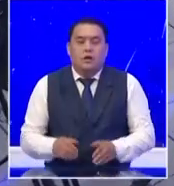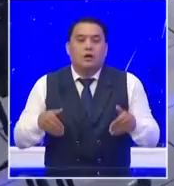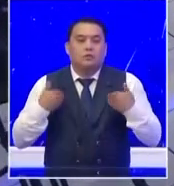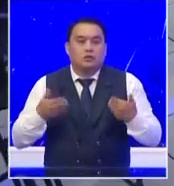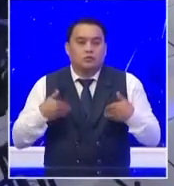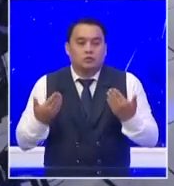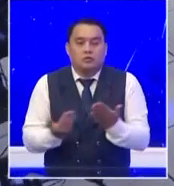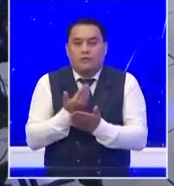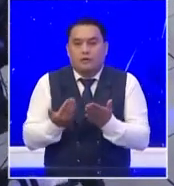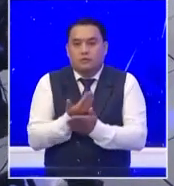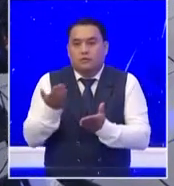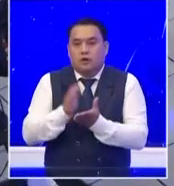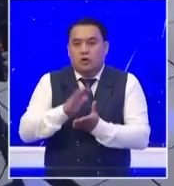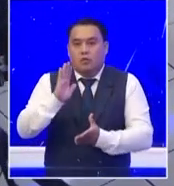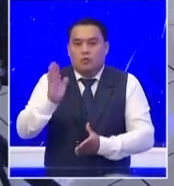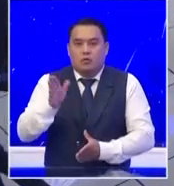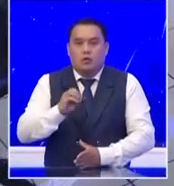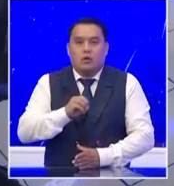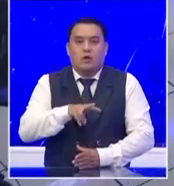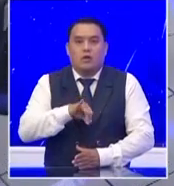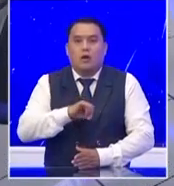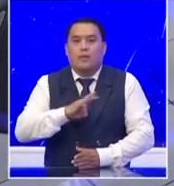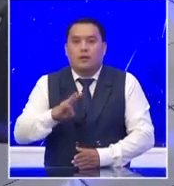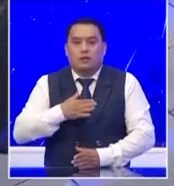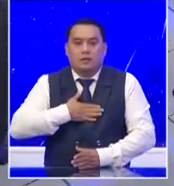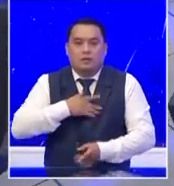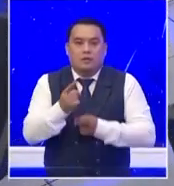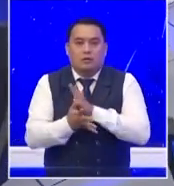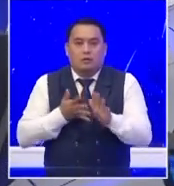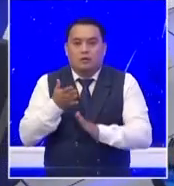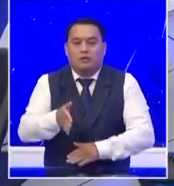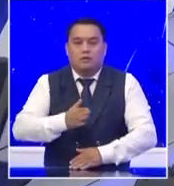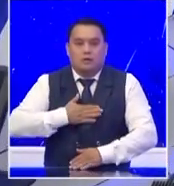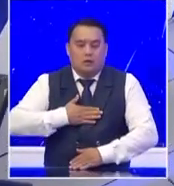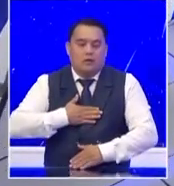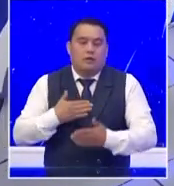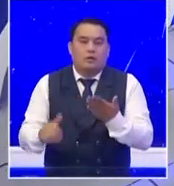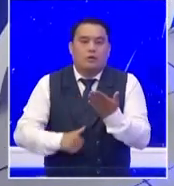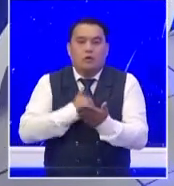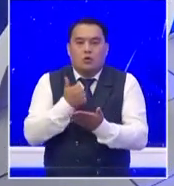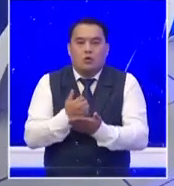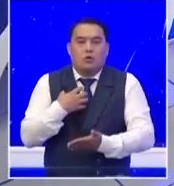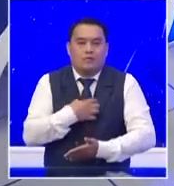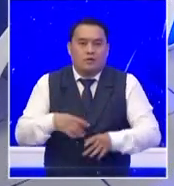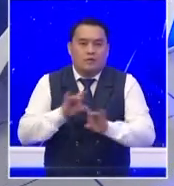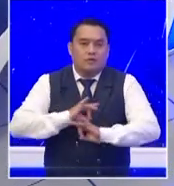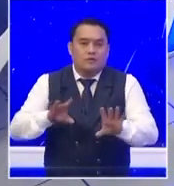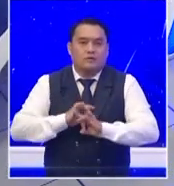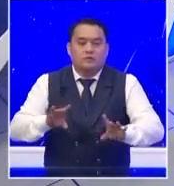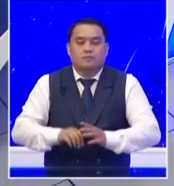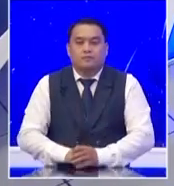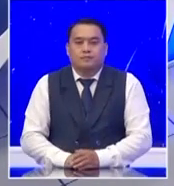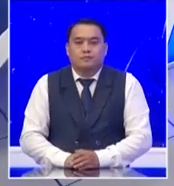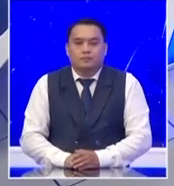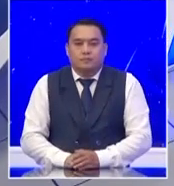Здравствуйте, время новостей на телеканале ЖТСУ. В студии я, Елеман Раймбеков, и сурдоперевод обеспечивает Марат Жумабеков. И в начале выпуска коротко о самом